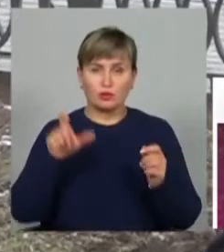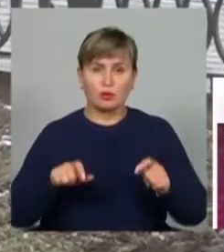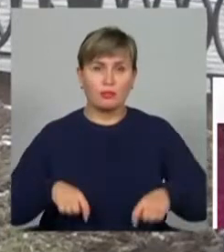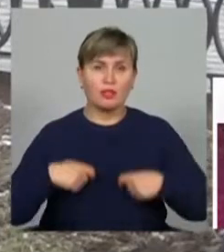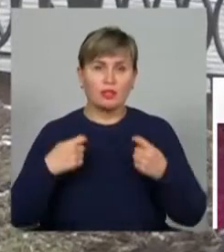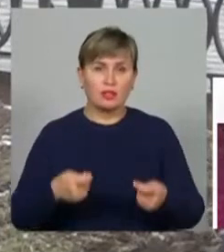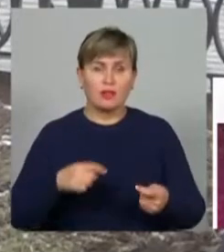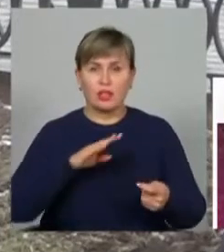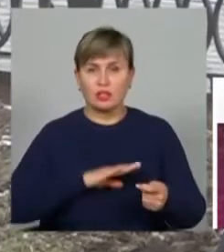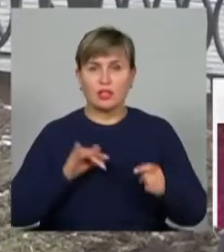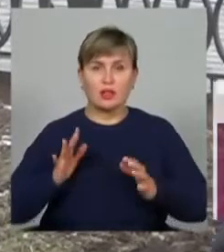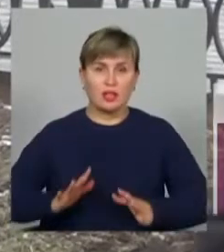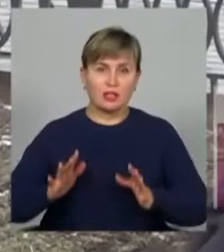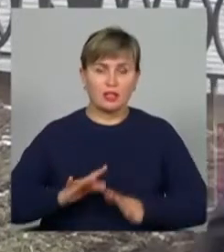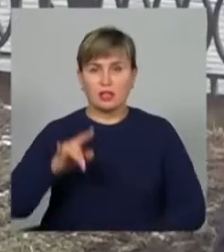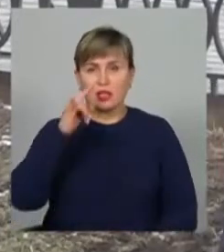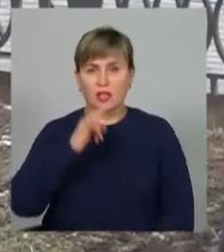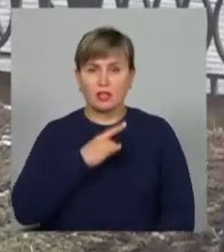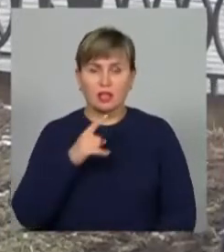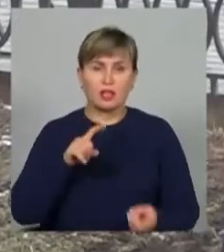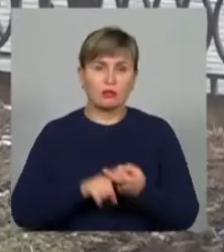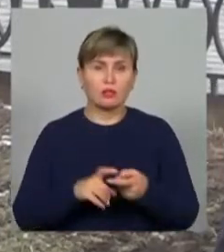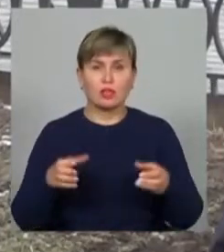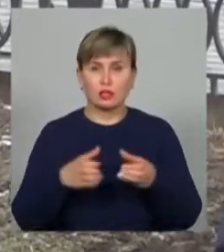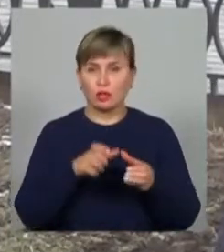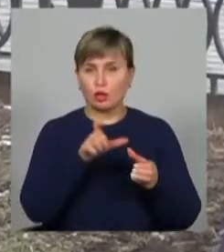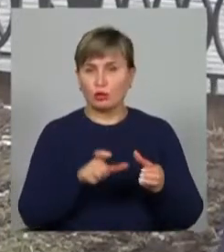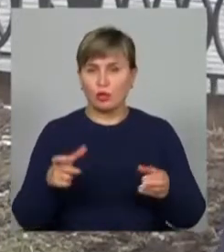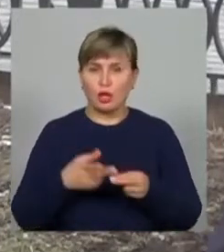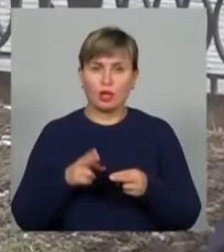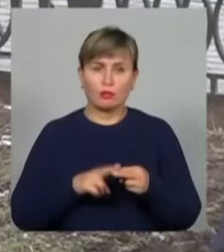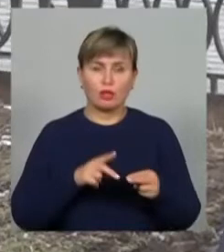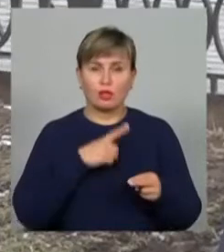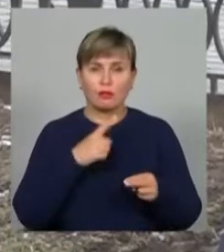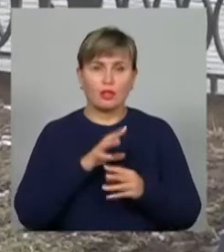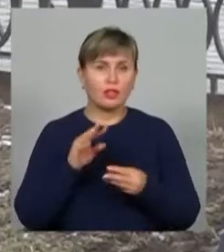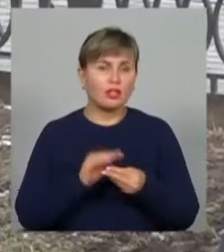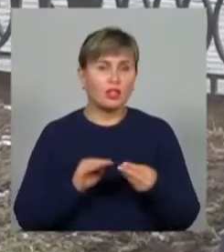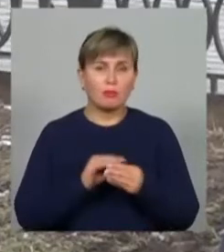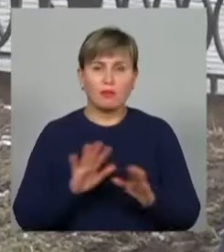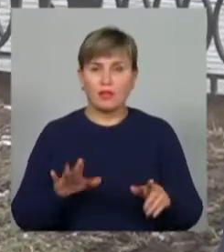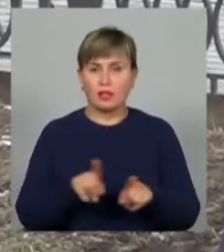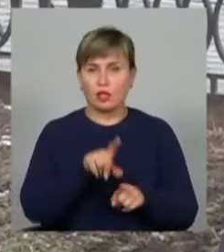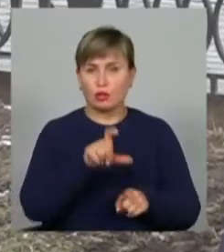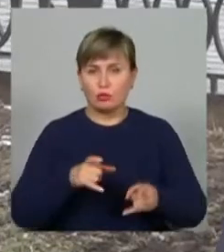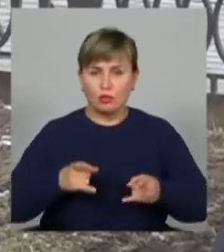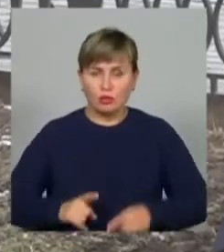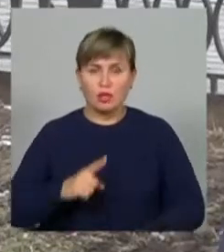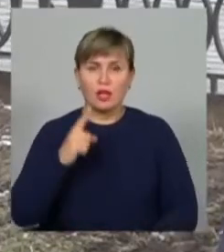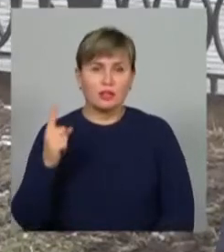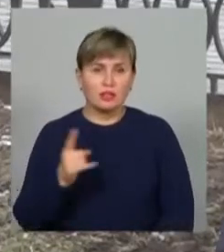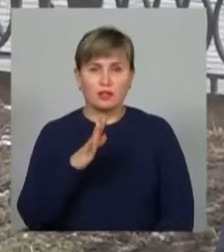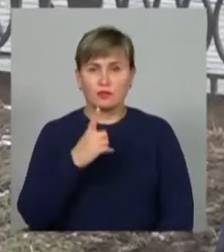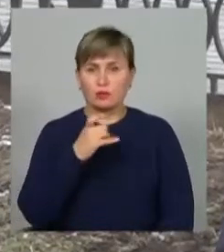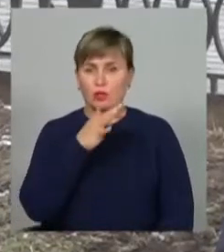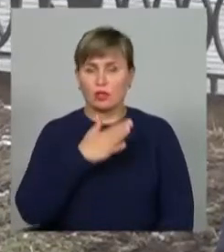передавала чаяния и надежды казахов. Он относится к категории людей, о которых говорят «неповторимый». Такие люди рождаются раз в столетие.